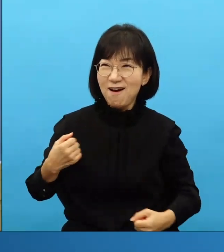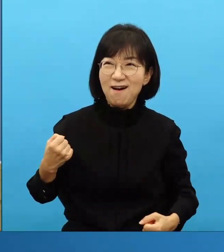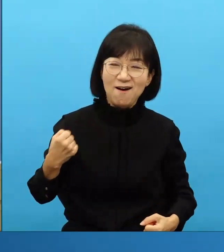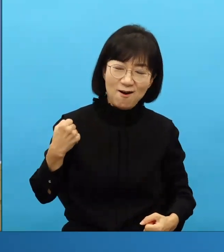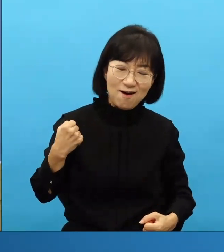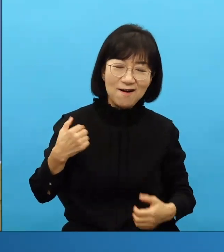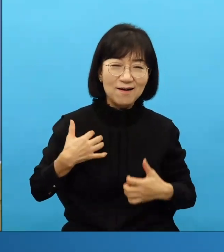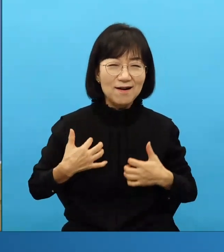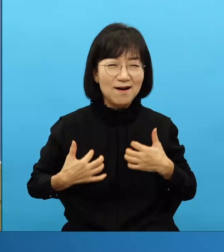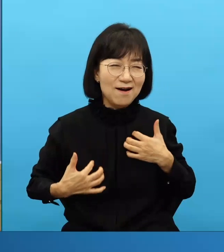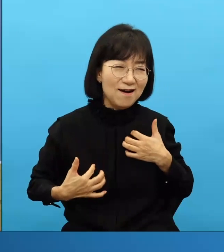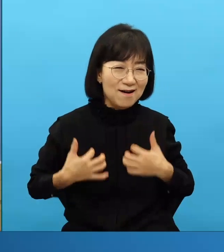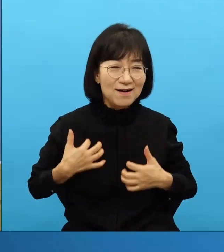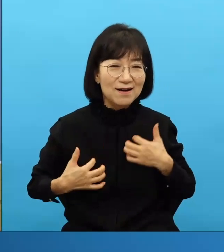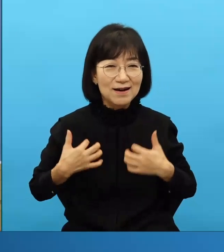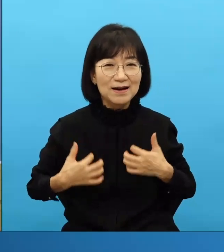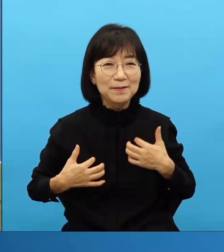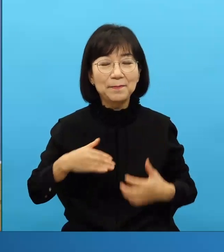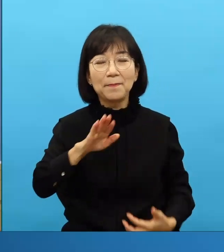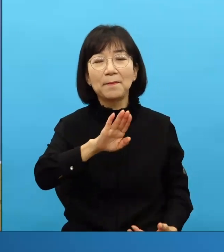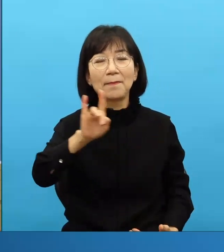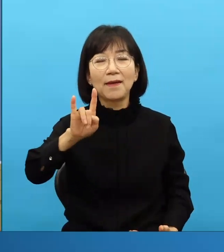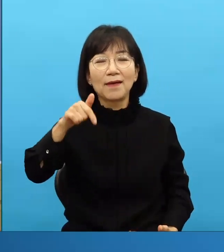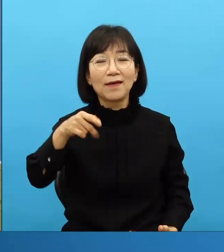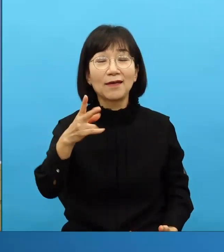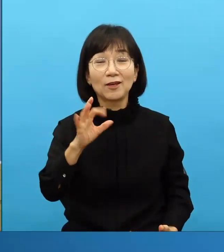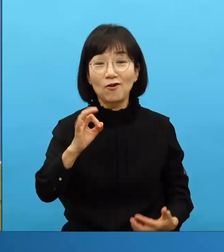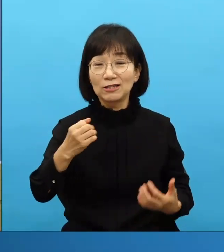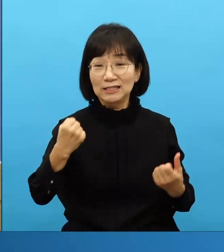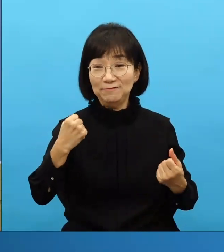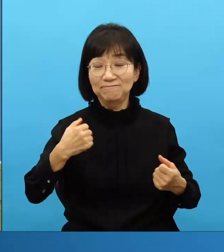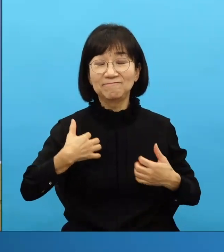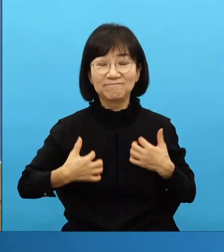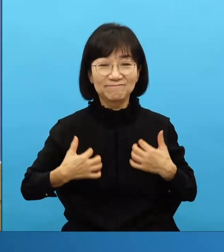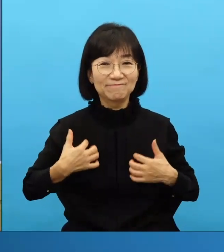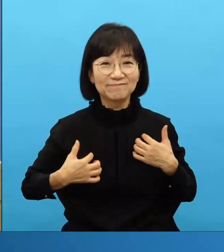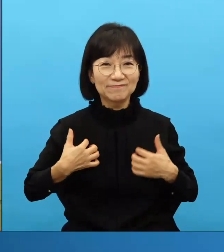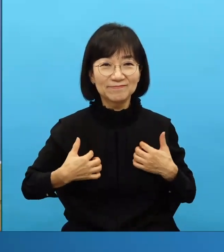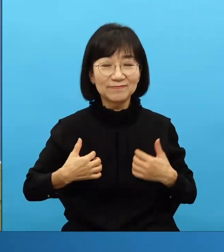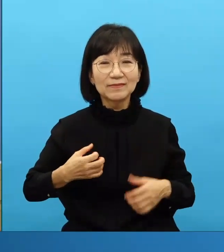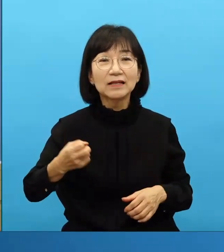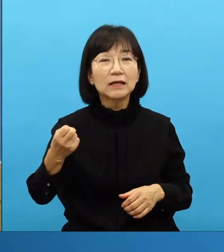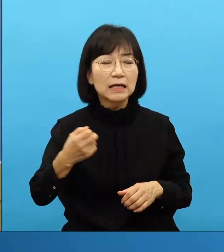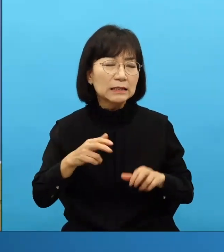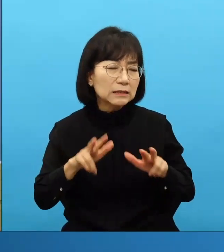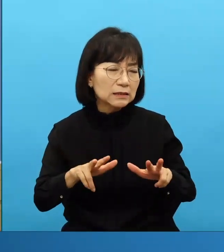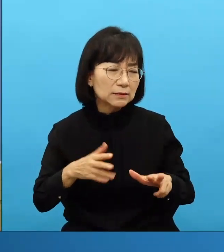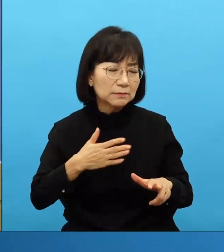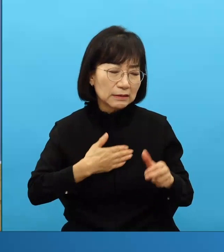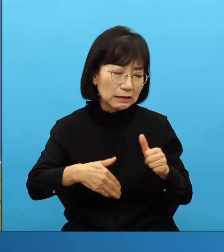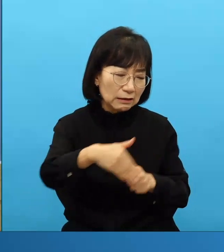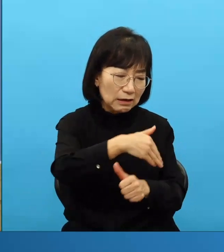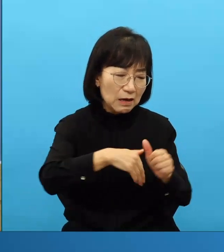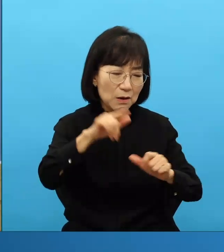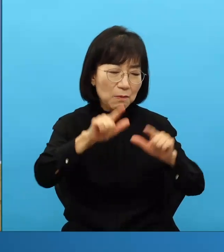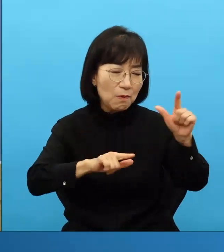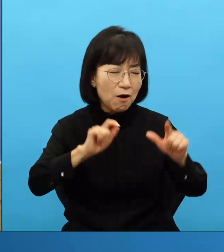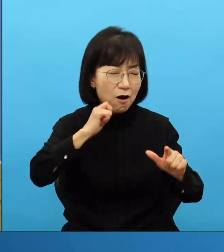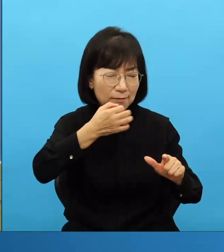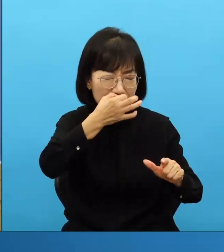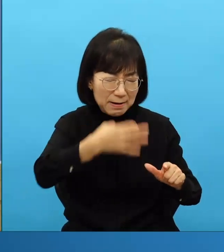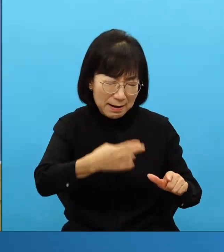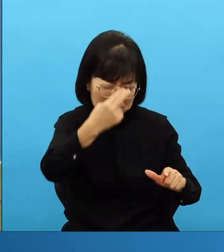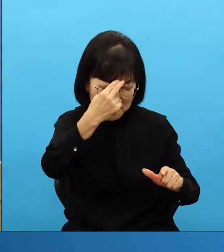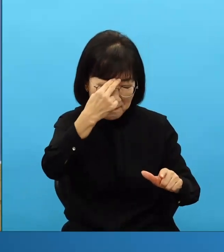know and believe that your background is from the heavens above and the throne of heaven. 지금 나의 현실이 열악하고 힘든 일들이 있다